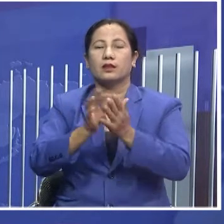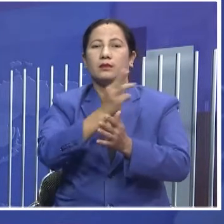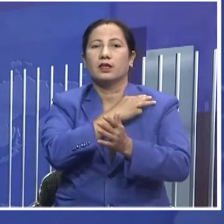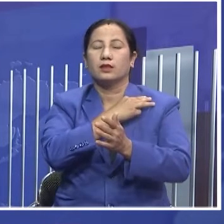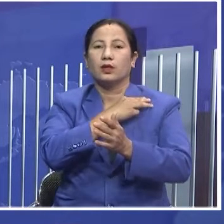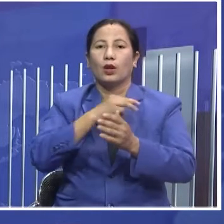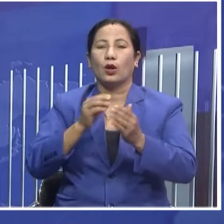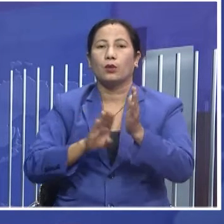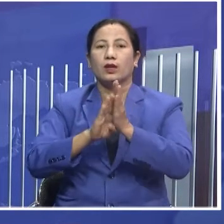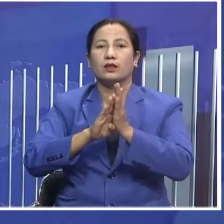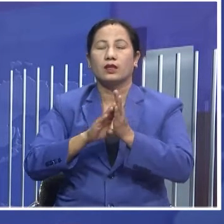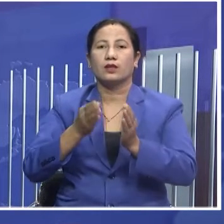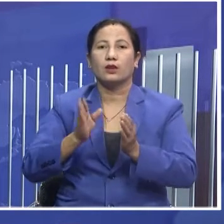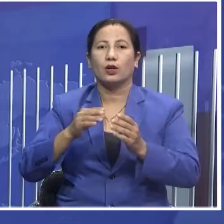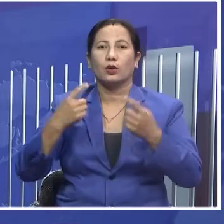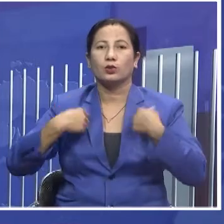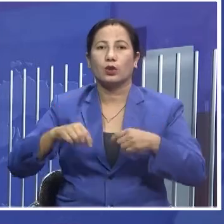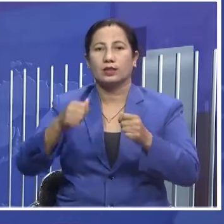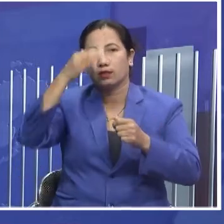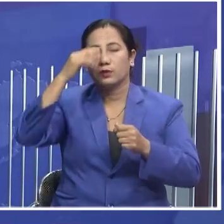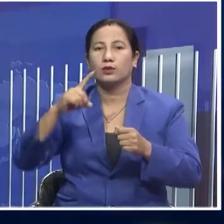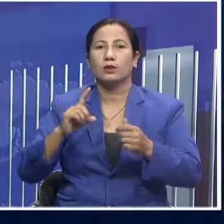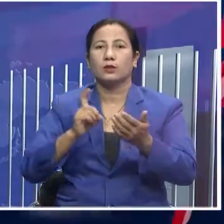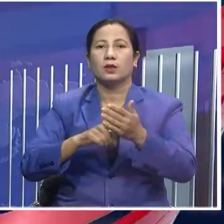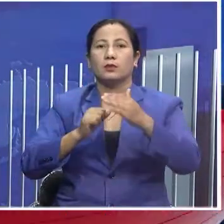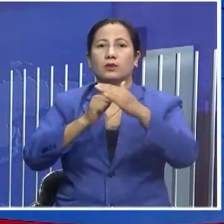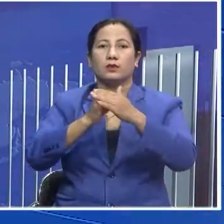गएको स्वास्थ्य समस्या। तर सुरुमा प्रमुख समाचार।